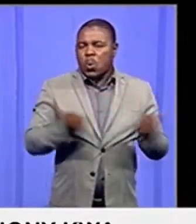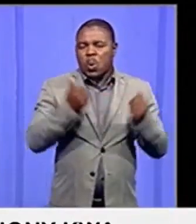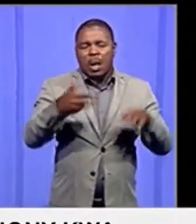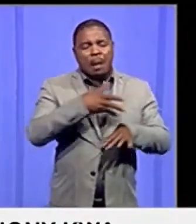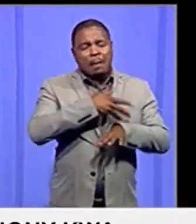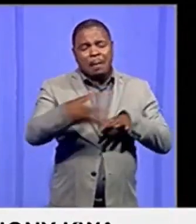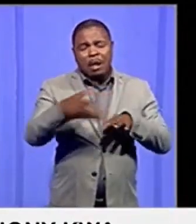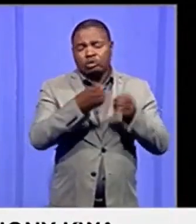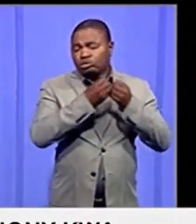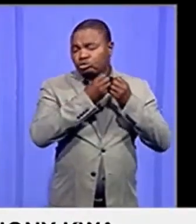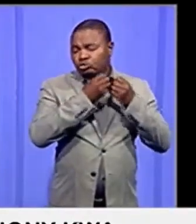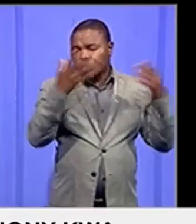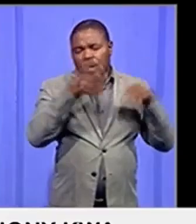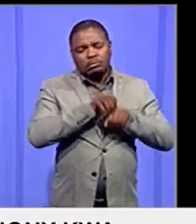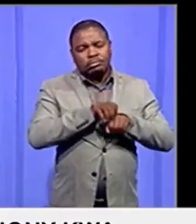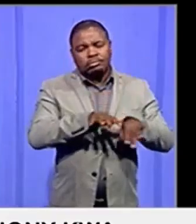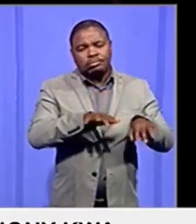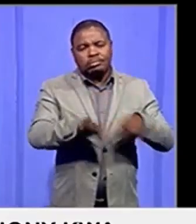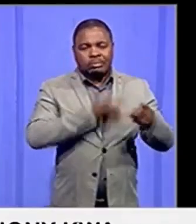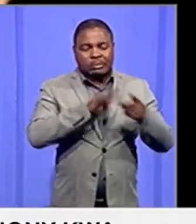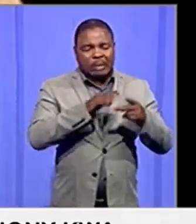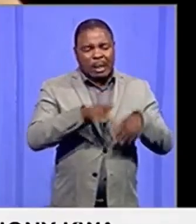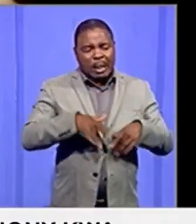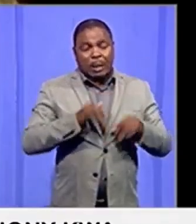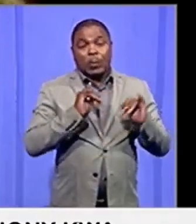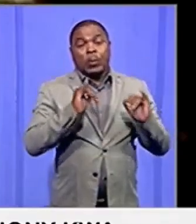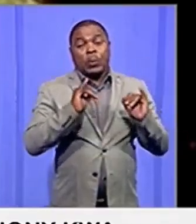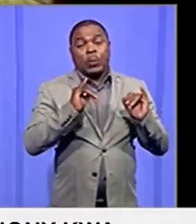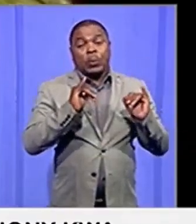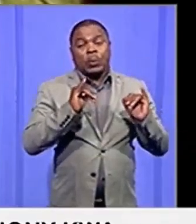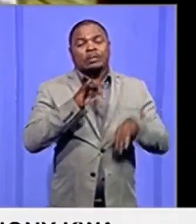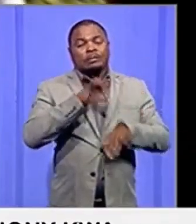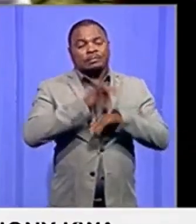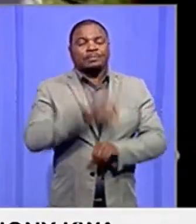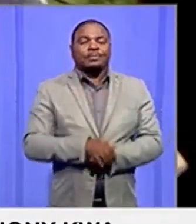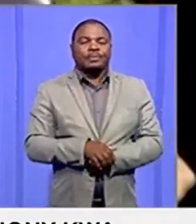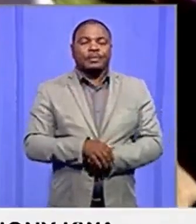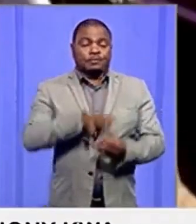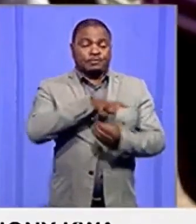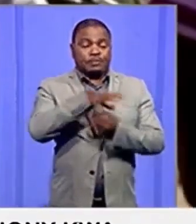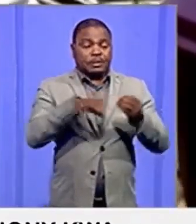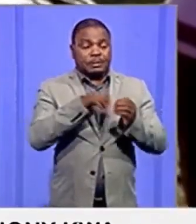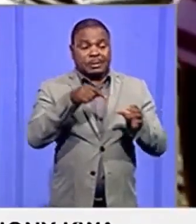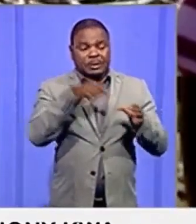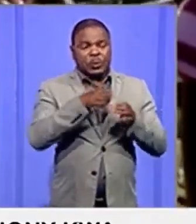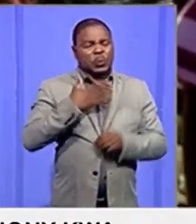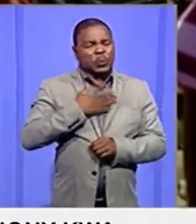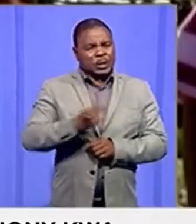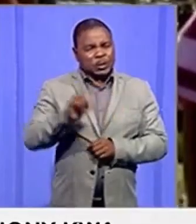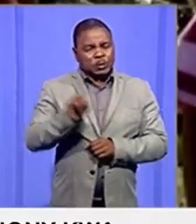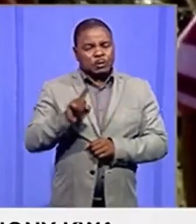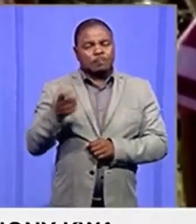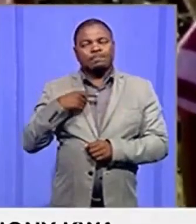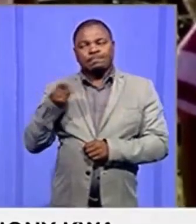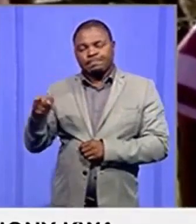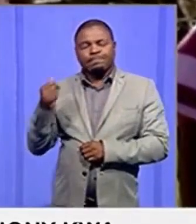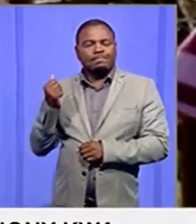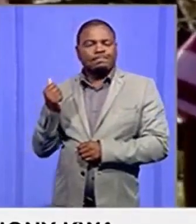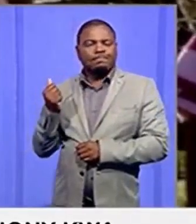a mangata ho bophelo ba hae bo neng bo le kotsing. Lelapa le re le lehotha ho nka mehato ya